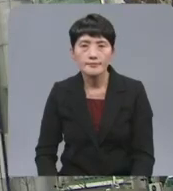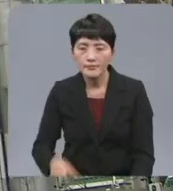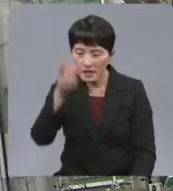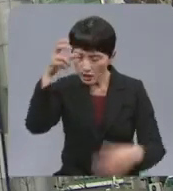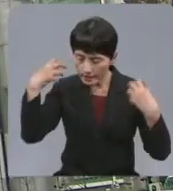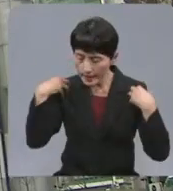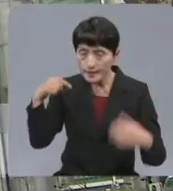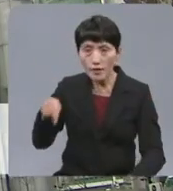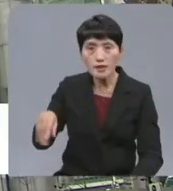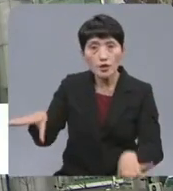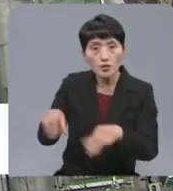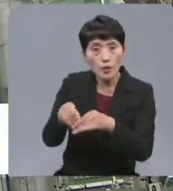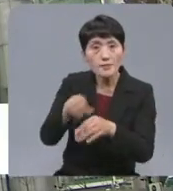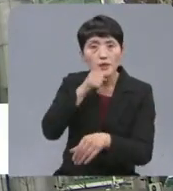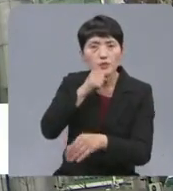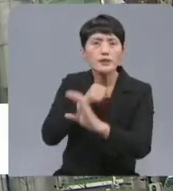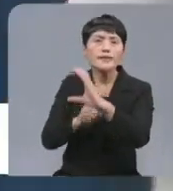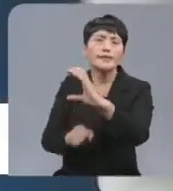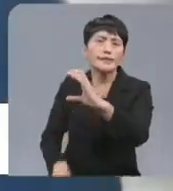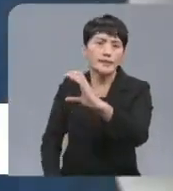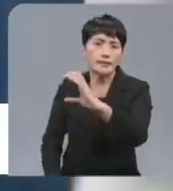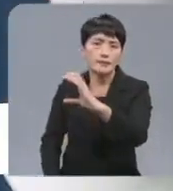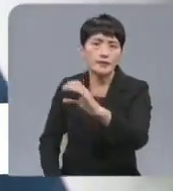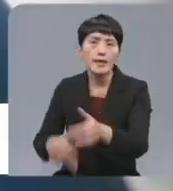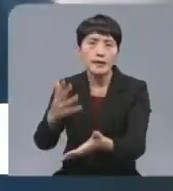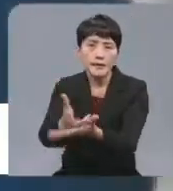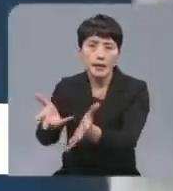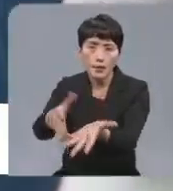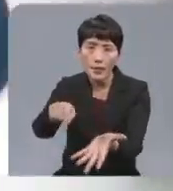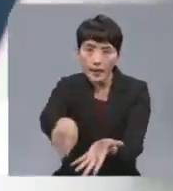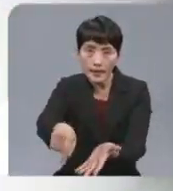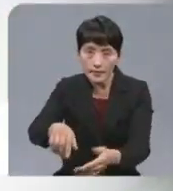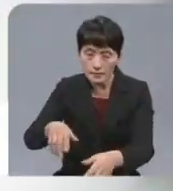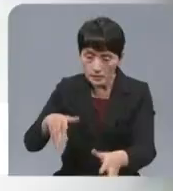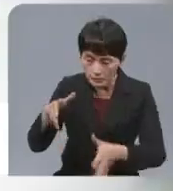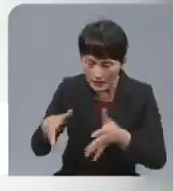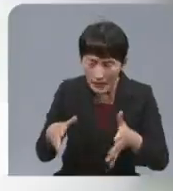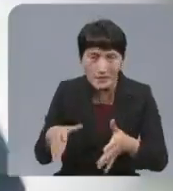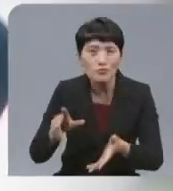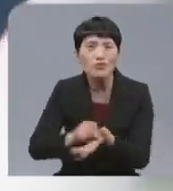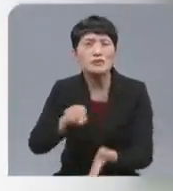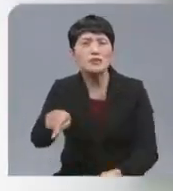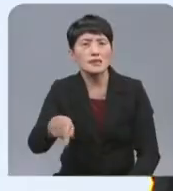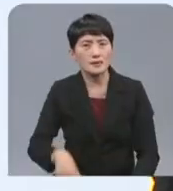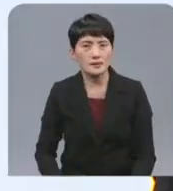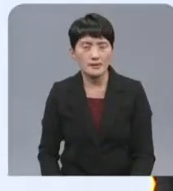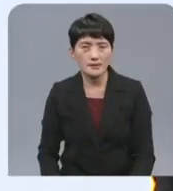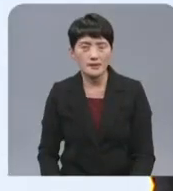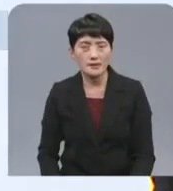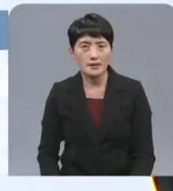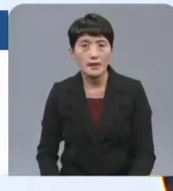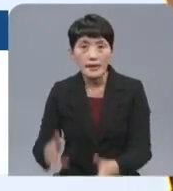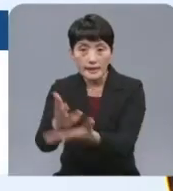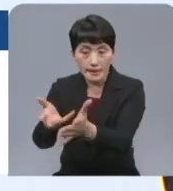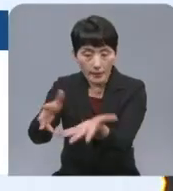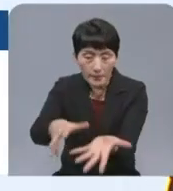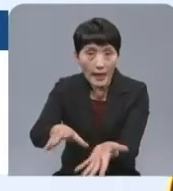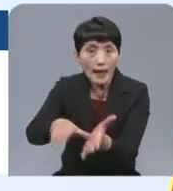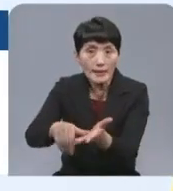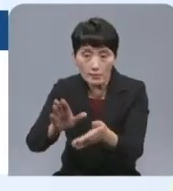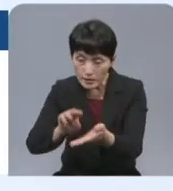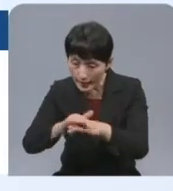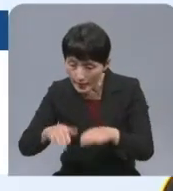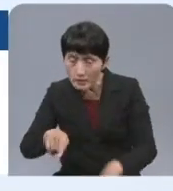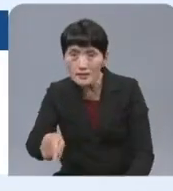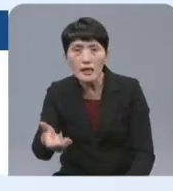B ketua komisi penyiaran dan komunikasi nasional dan Komisi hak sipil dan anti korupsi ditunjuk oleh pemerintah sebelumnya dan